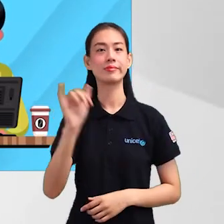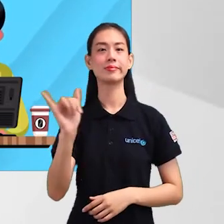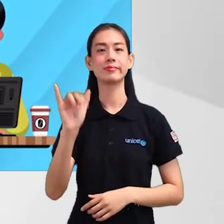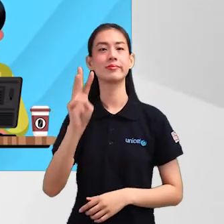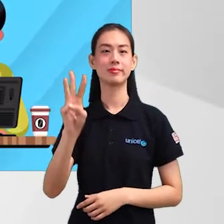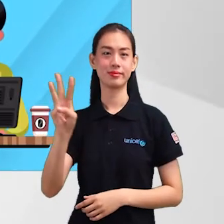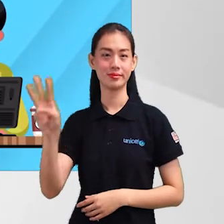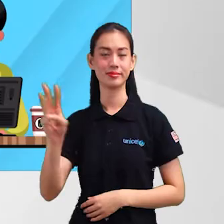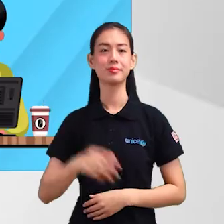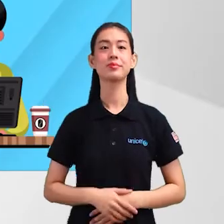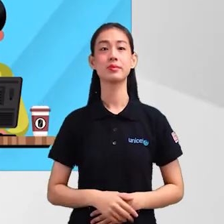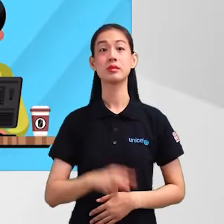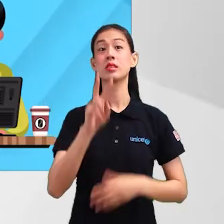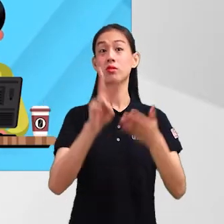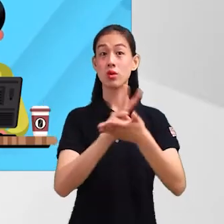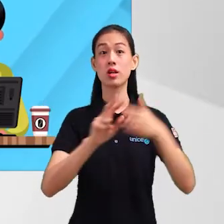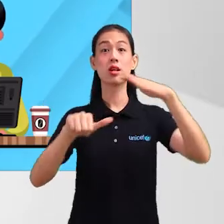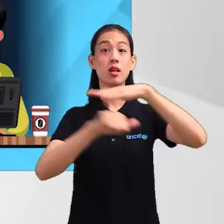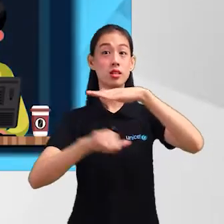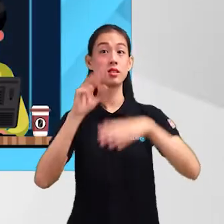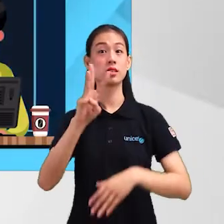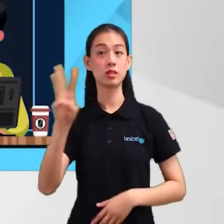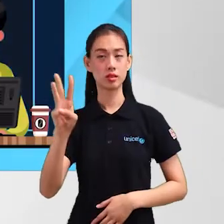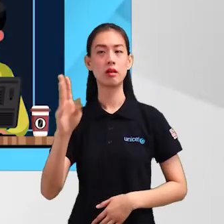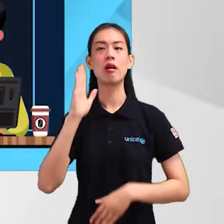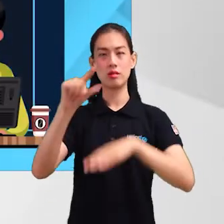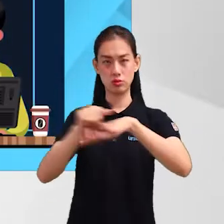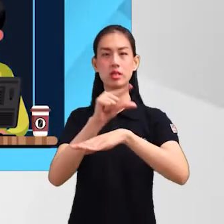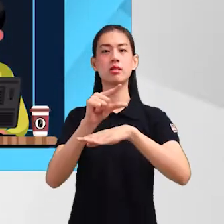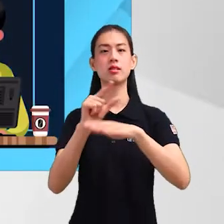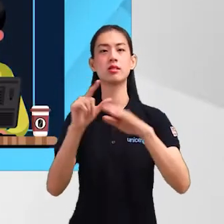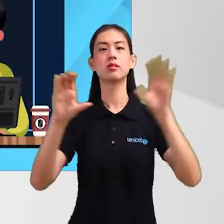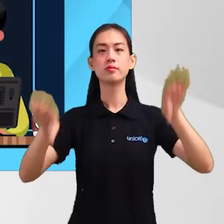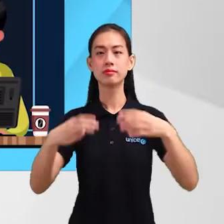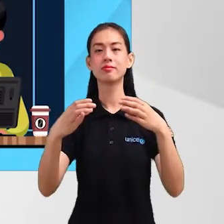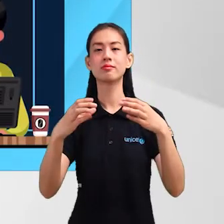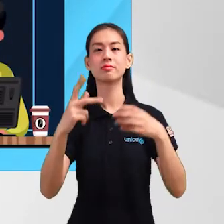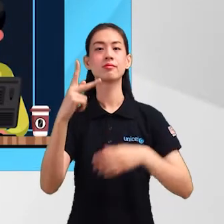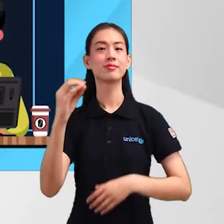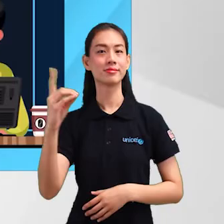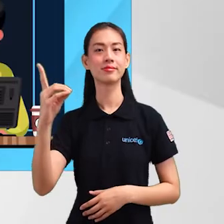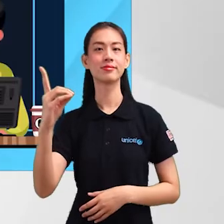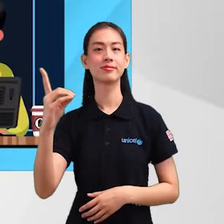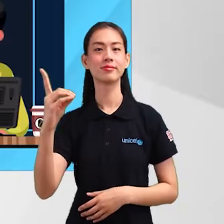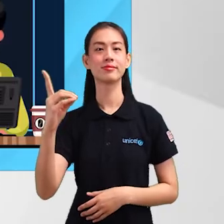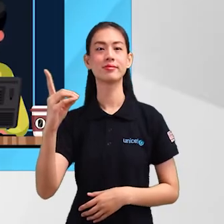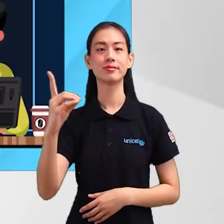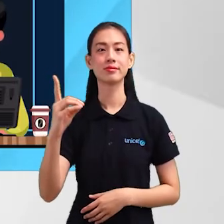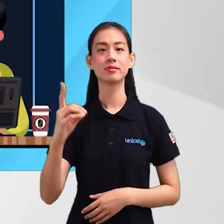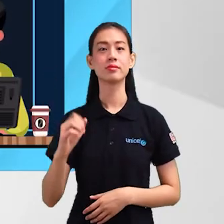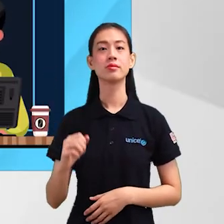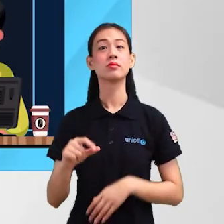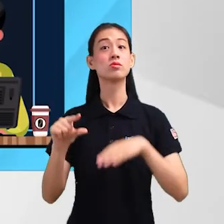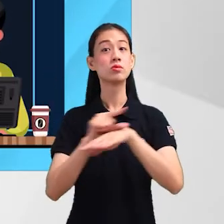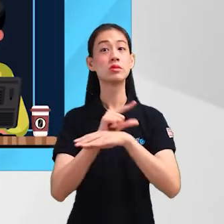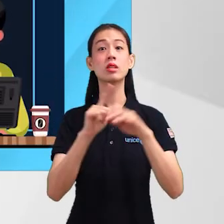laman web yang kita dapat lihat tadi. Untuk siri video Asas Web, kita akan gunakan laman Replit untuk mengatur cara dan menguji kod